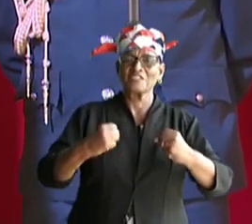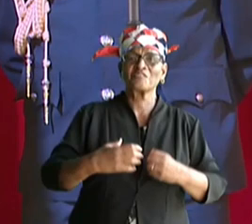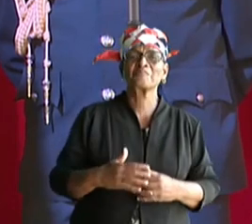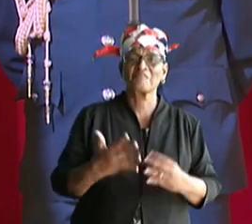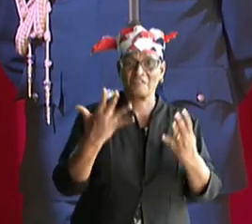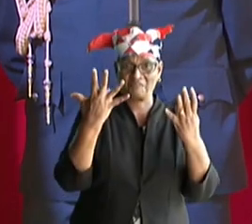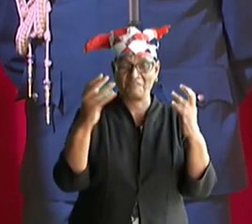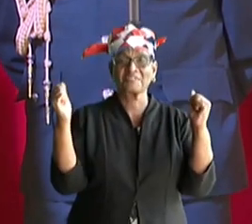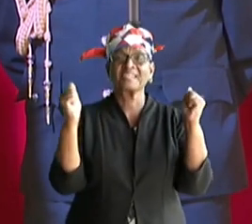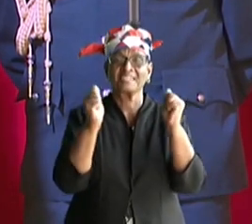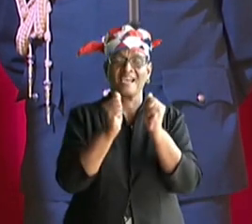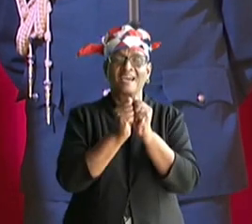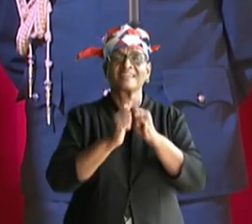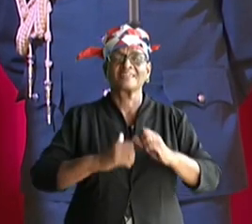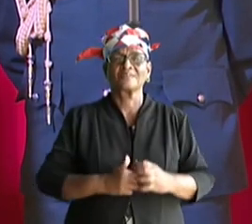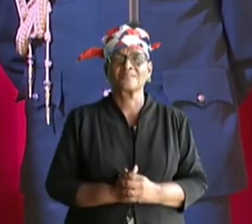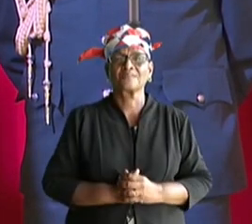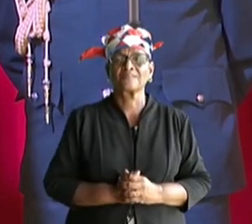45 jaar